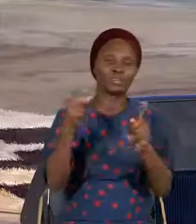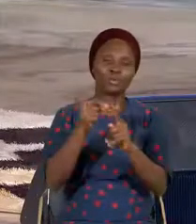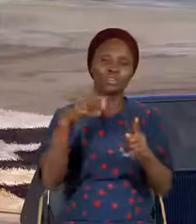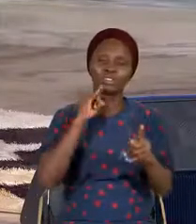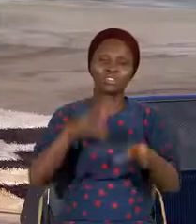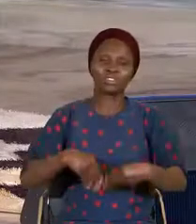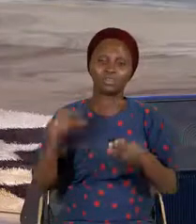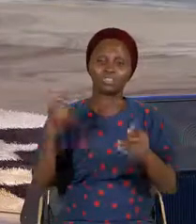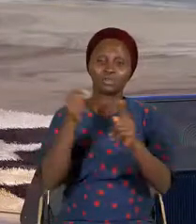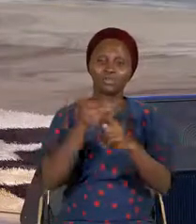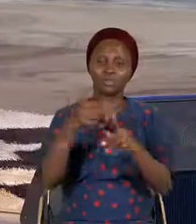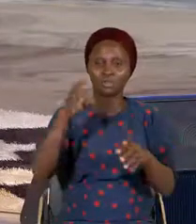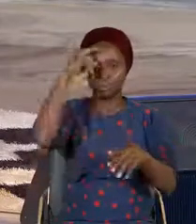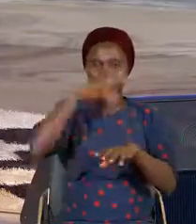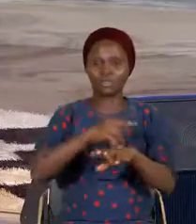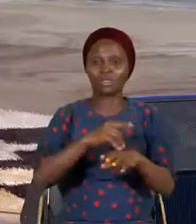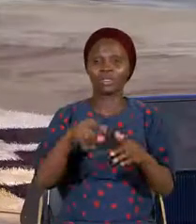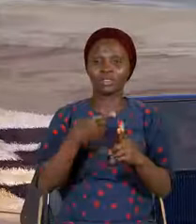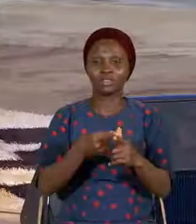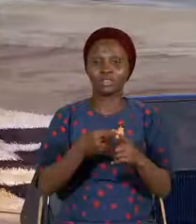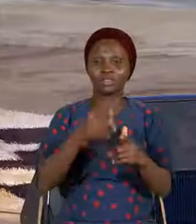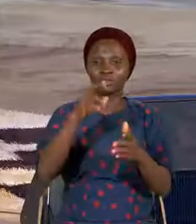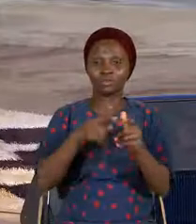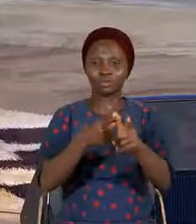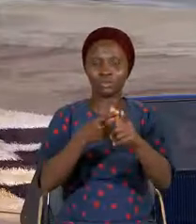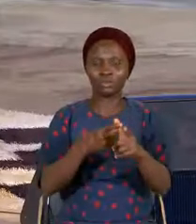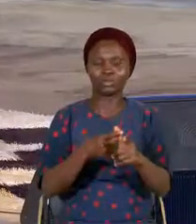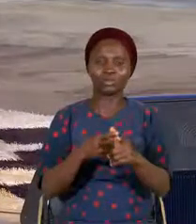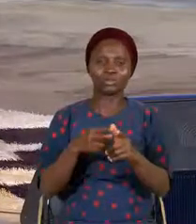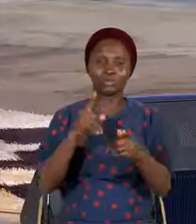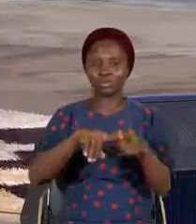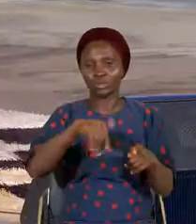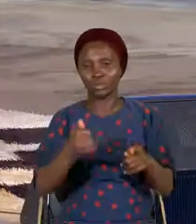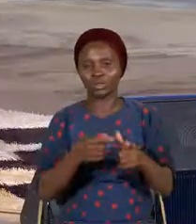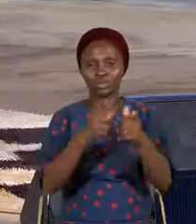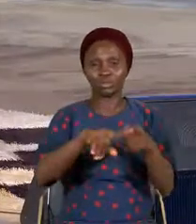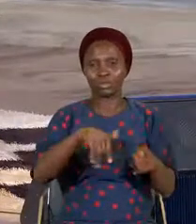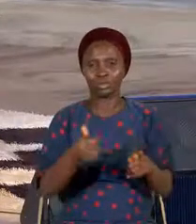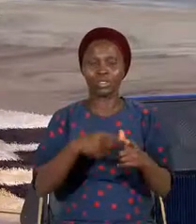la parole de sagesse et vous courez pour aller sur nos dons et